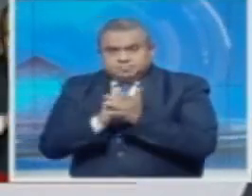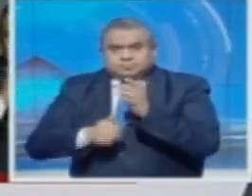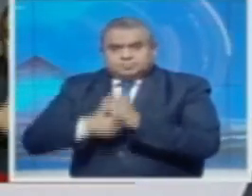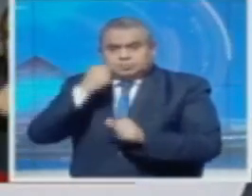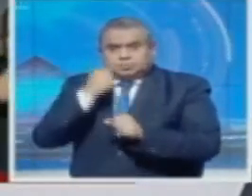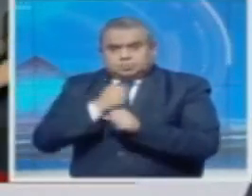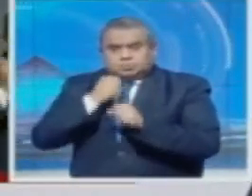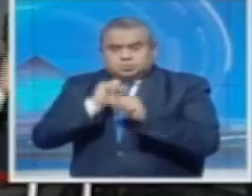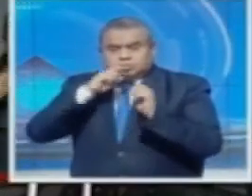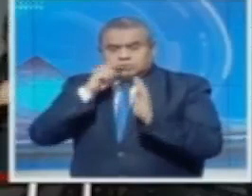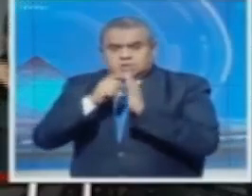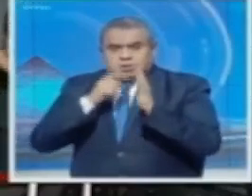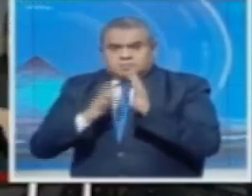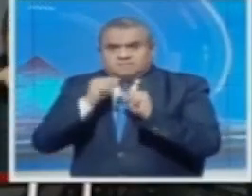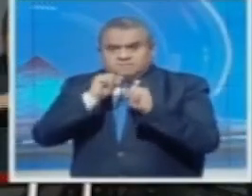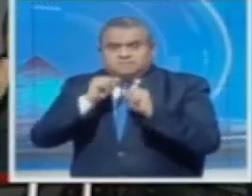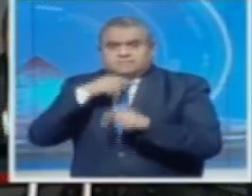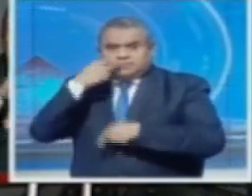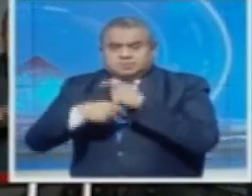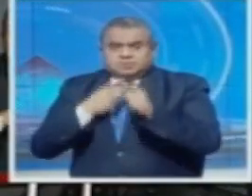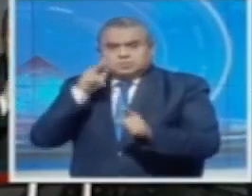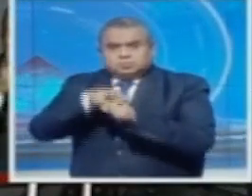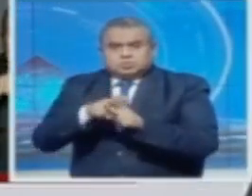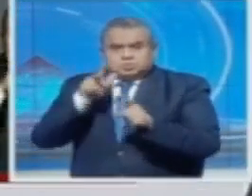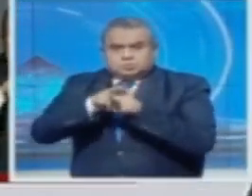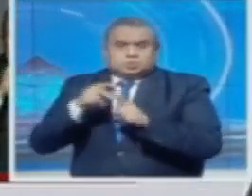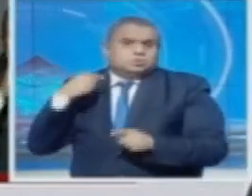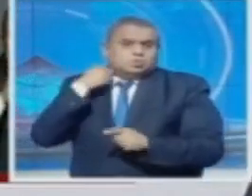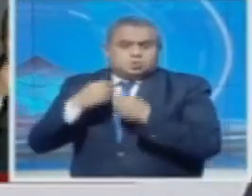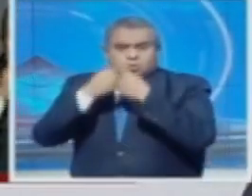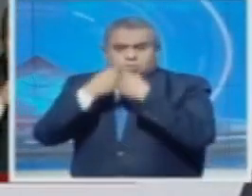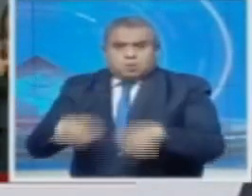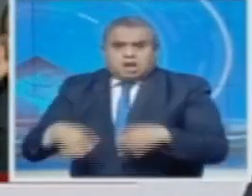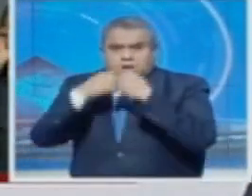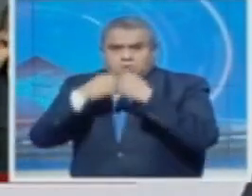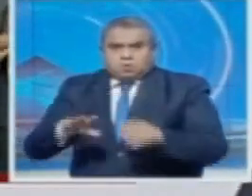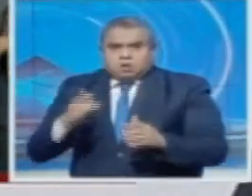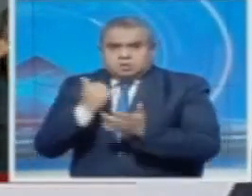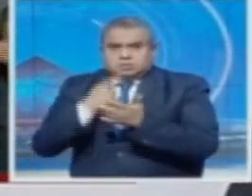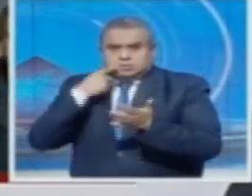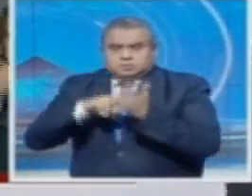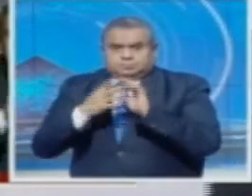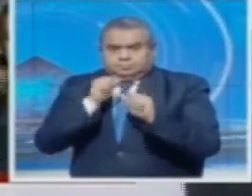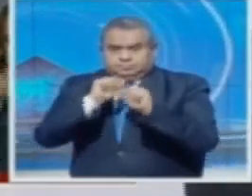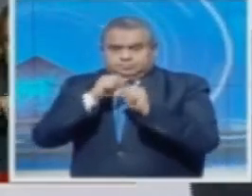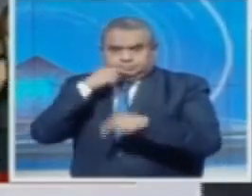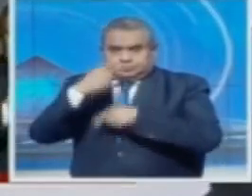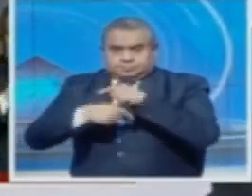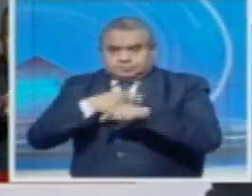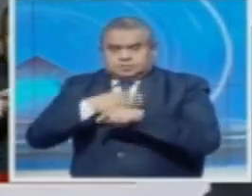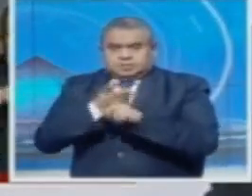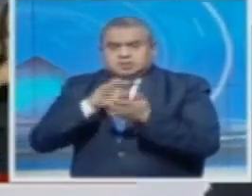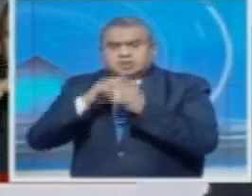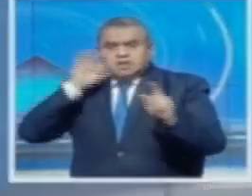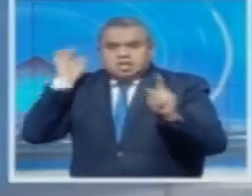خطة الديون، وبالتالي احنا بنضغط نفسنا وبنصر على ان احنا ندير هذا الأمر بما يحقق الأهداف